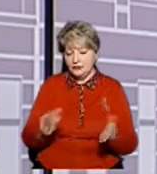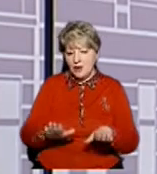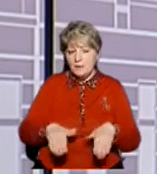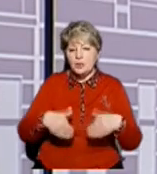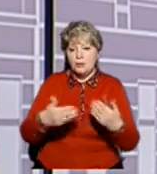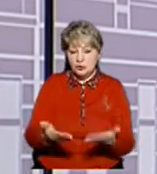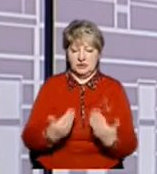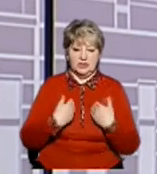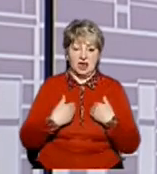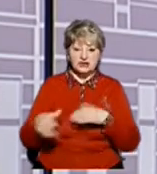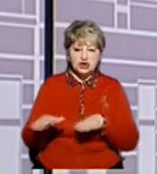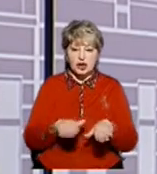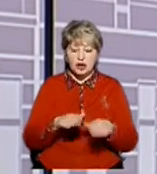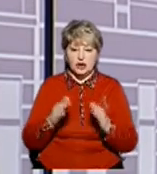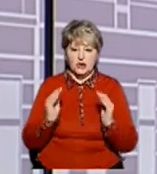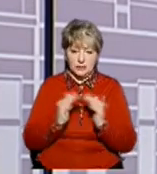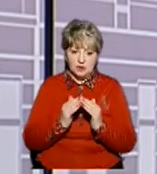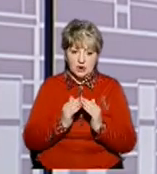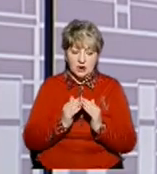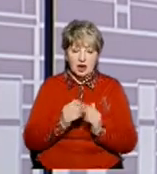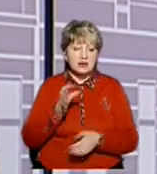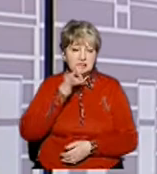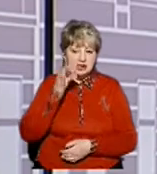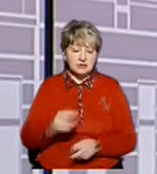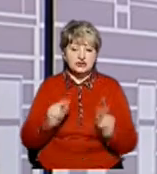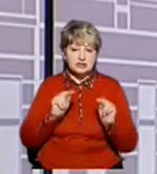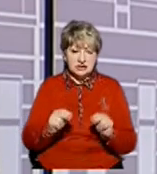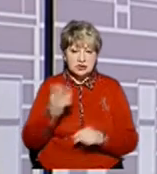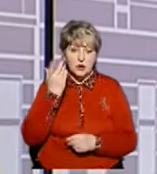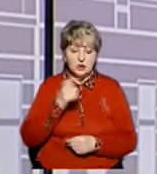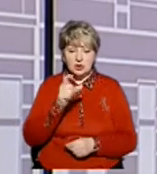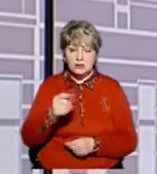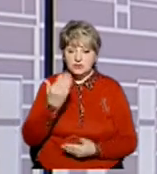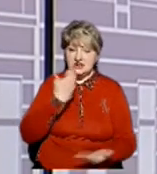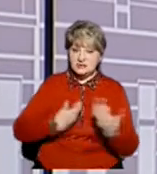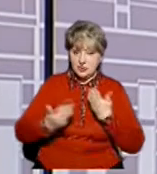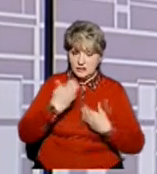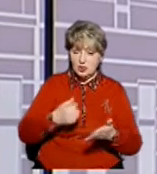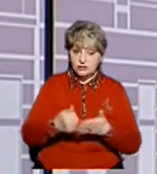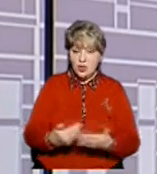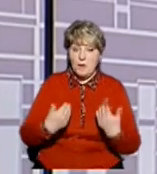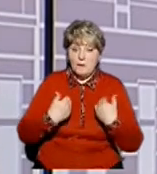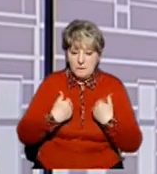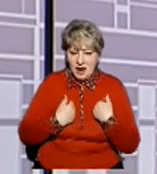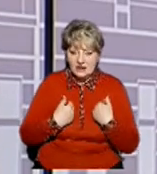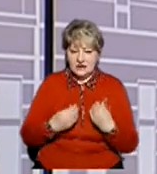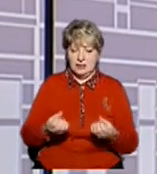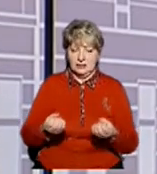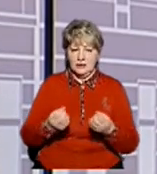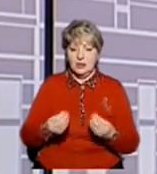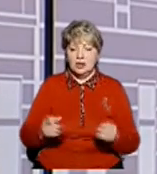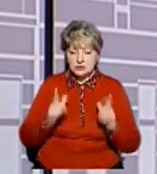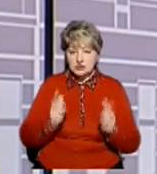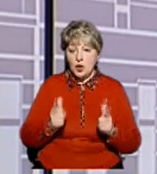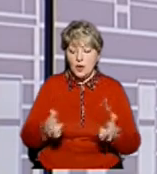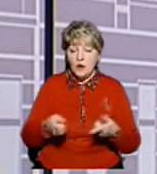нашу нерухомість. І скажу відверто, коли люди з таким запитом звертаються до мене, що хочуть здати свою нерухомість безкоштовно,